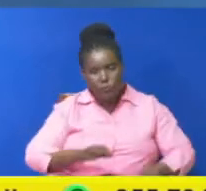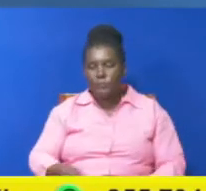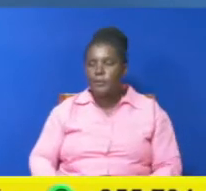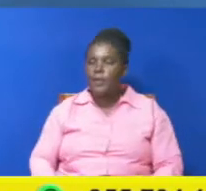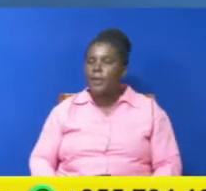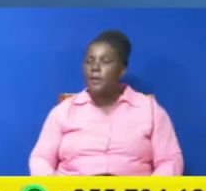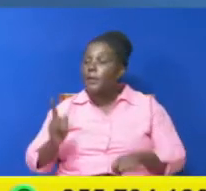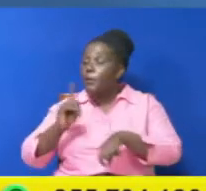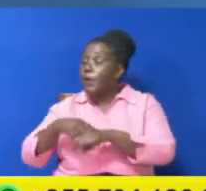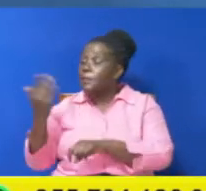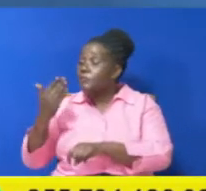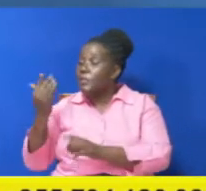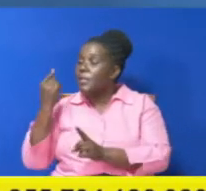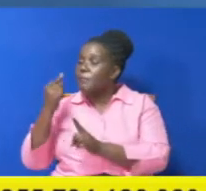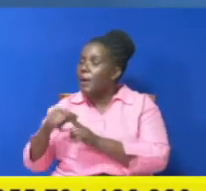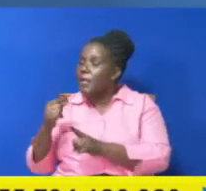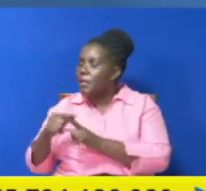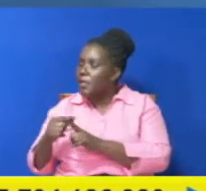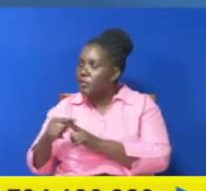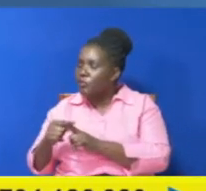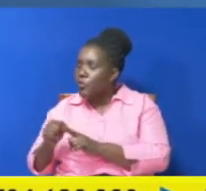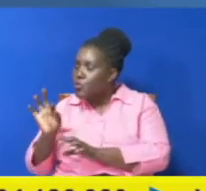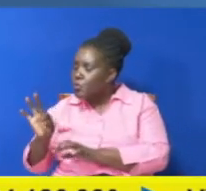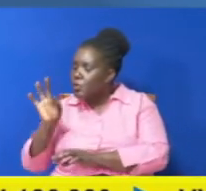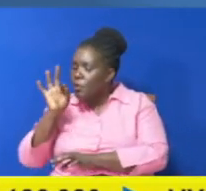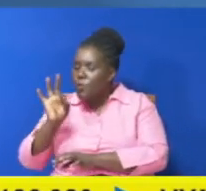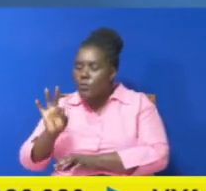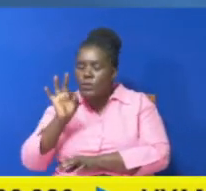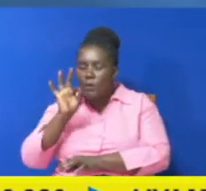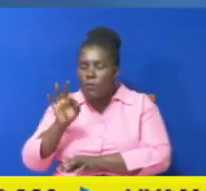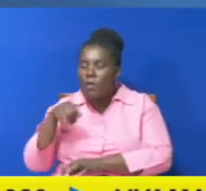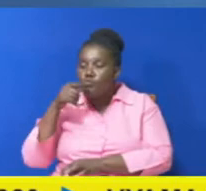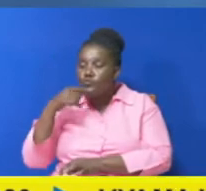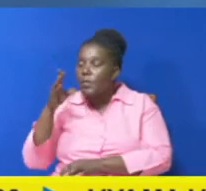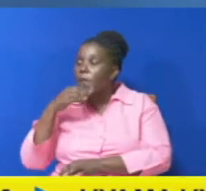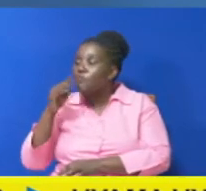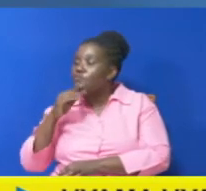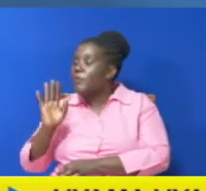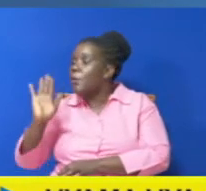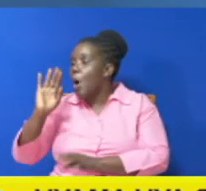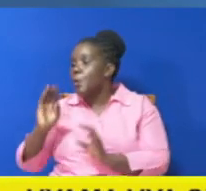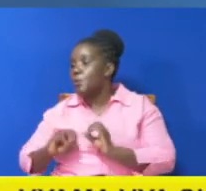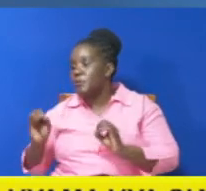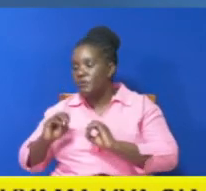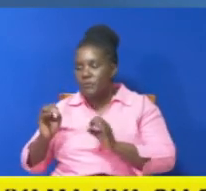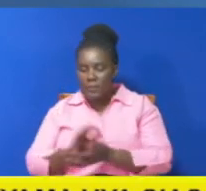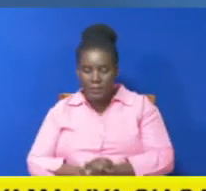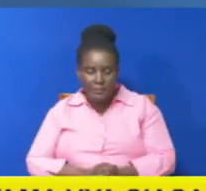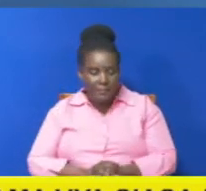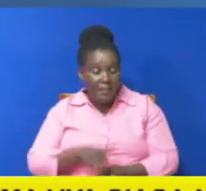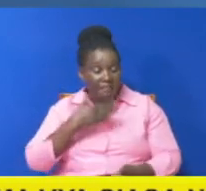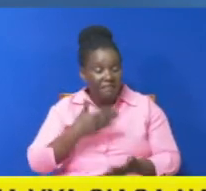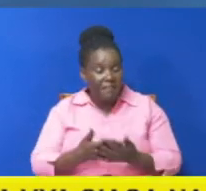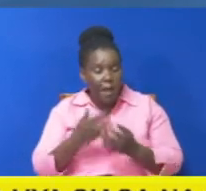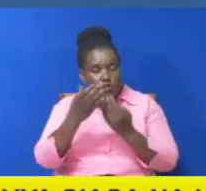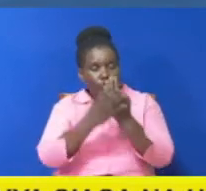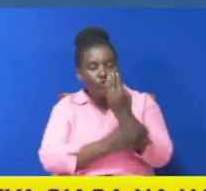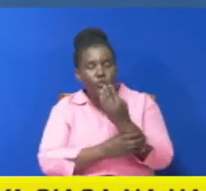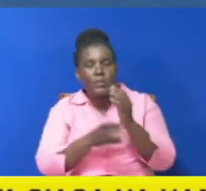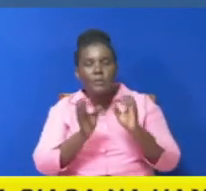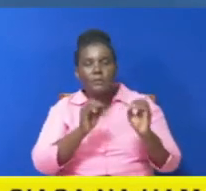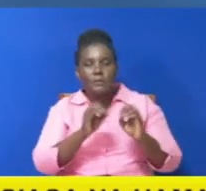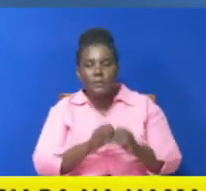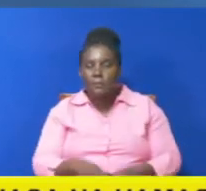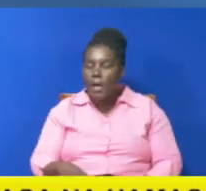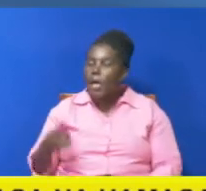kuzungumza na mume. Tunashindwa wakati mwingine sisi wanawake. Mume anaweza kuuliza, "Mbona soksi yangu sioni?" Wewe